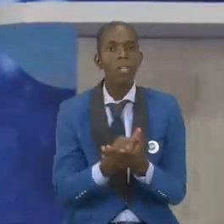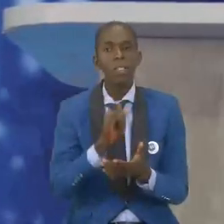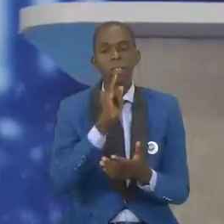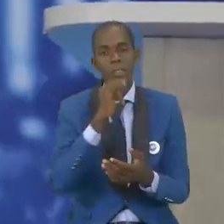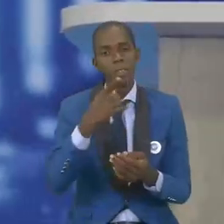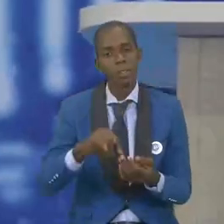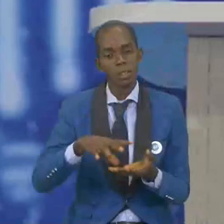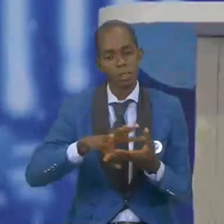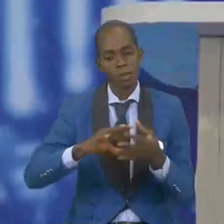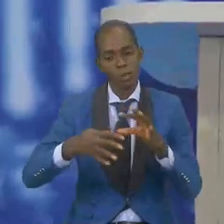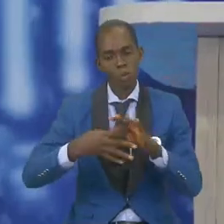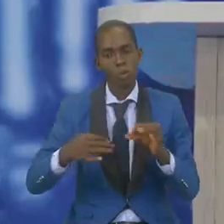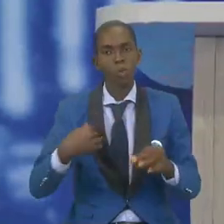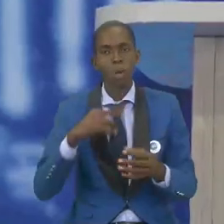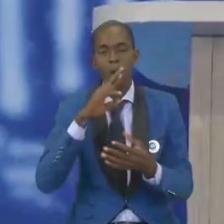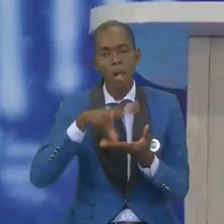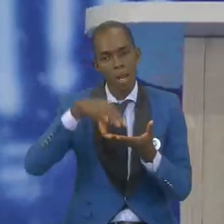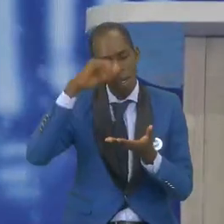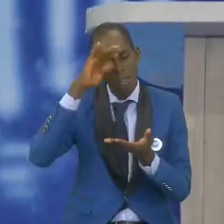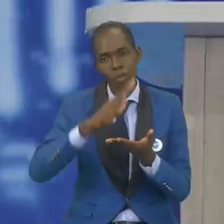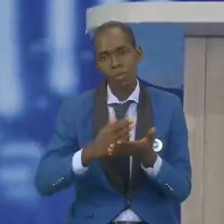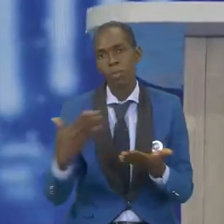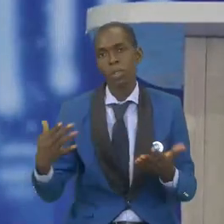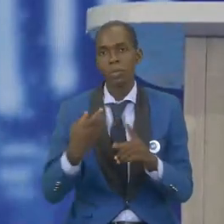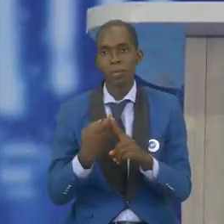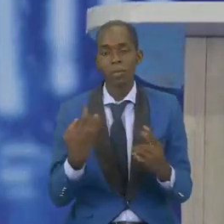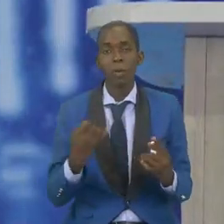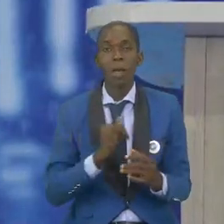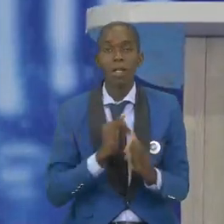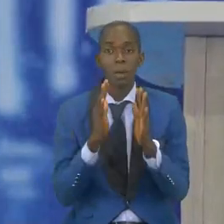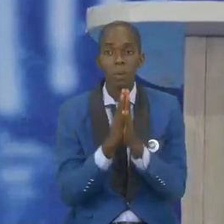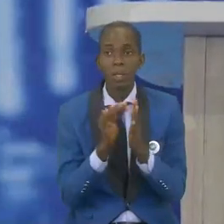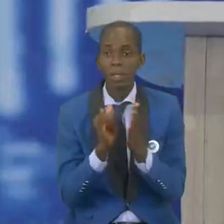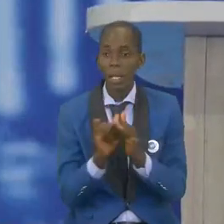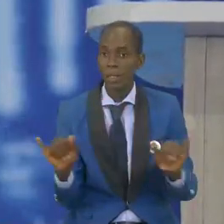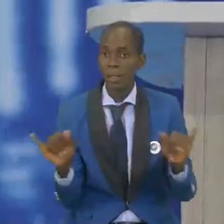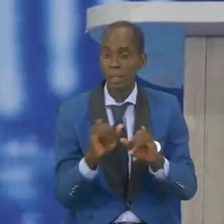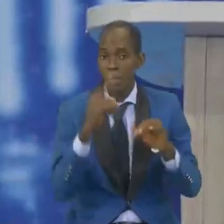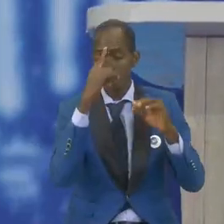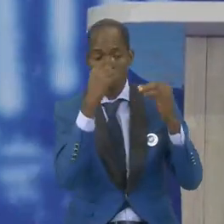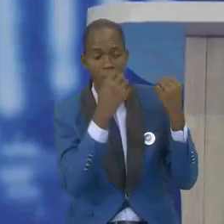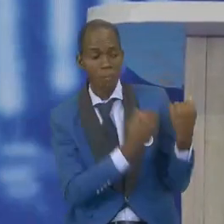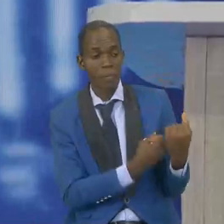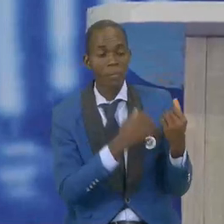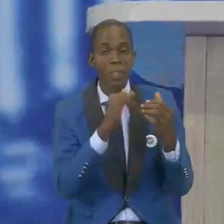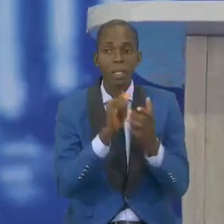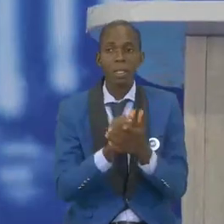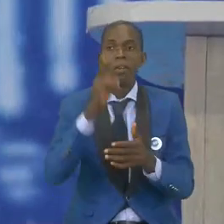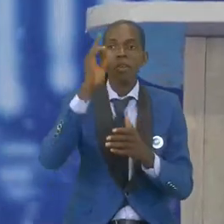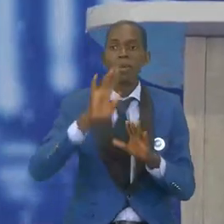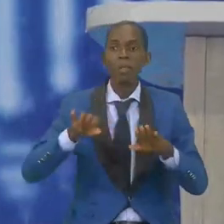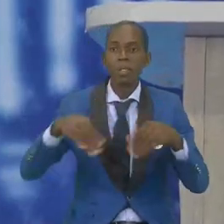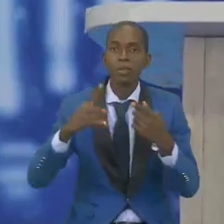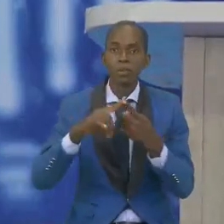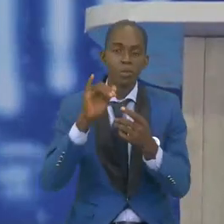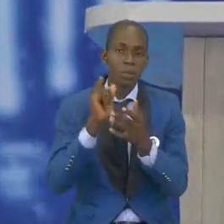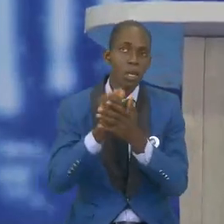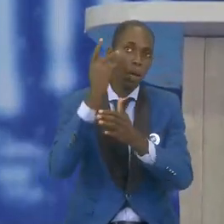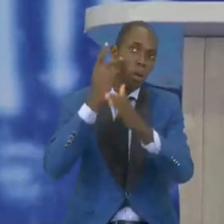mauvais. Ça, c'est l'histoire que nous voulons donc apprendre aujourd'hui. Et je prie que cette même